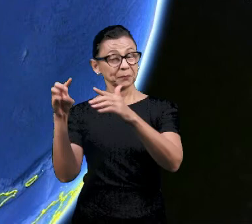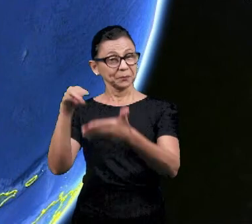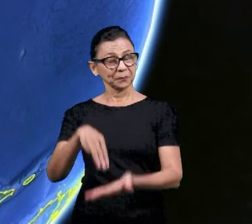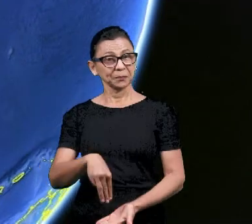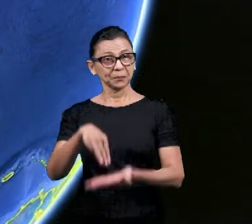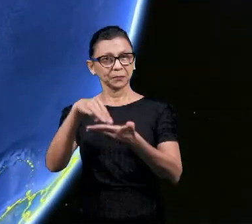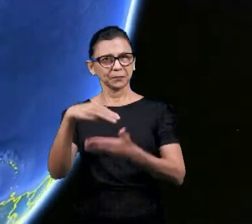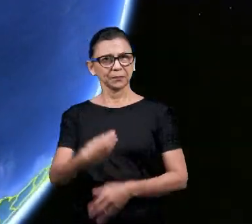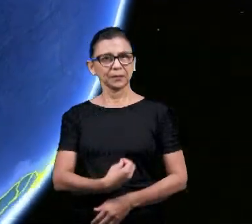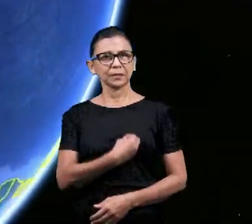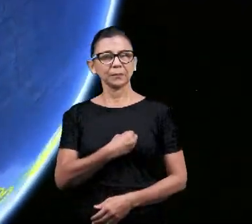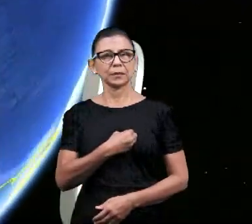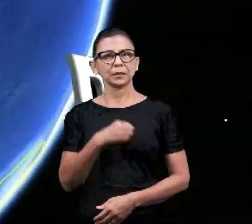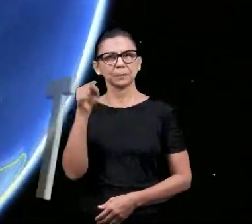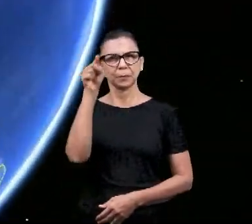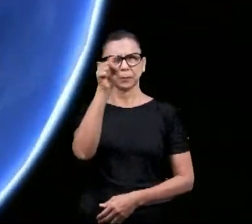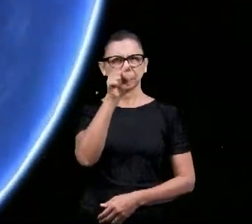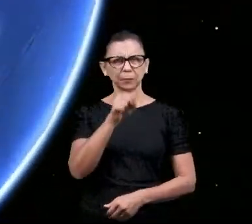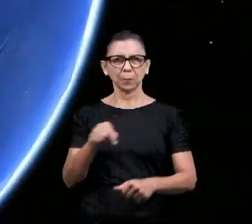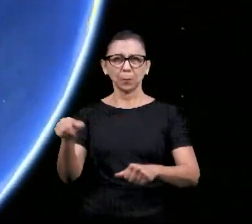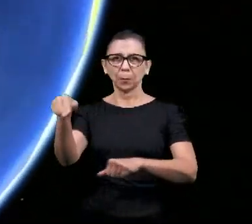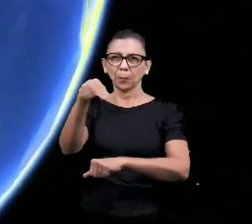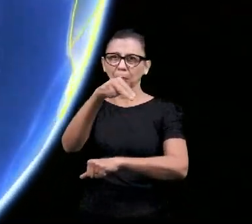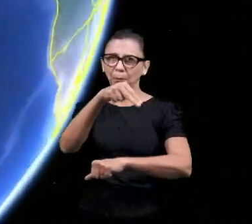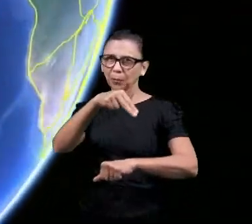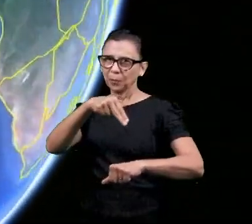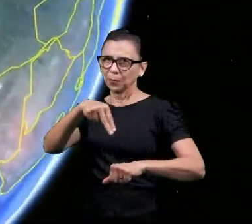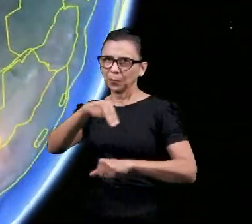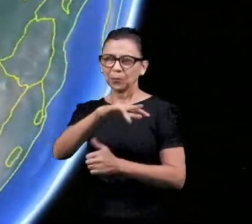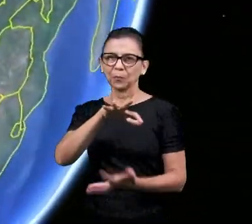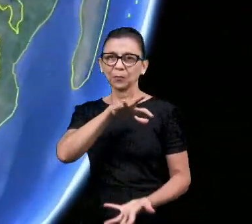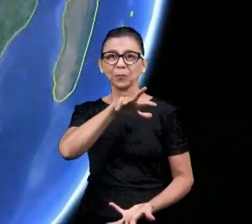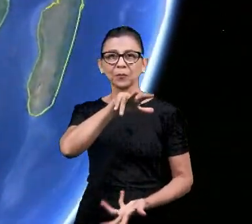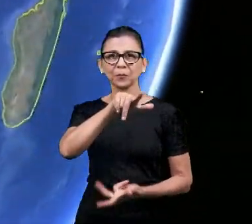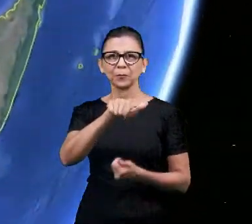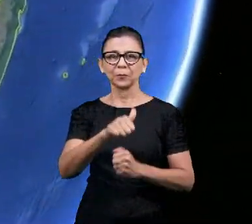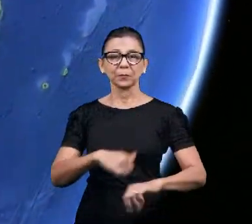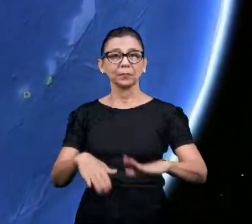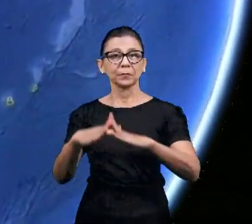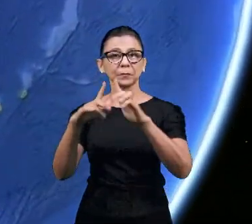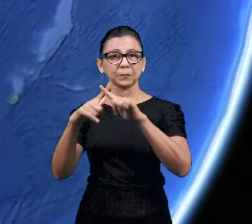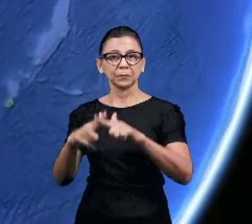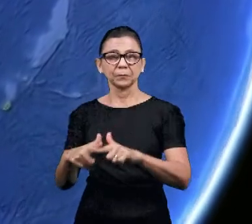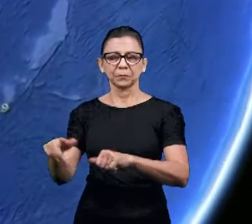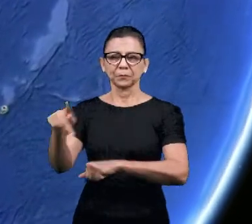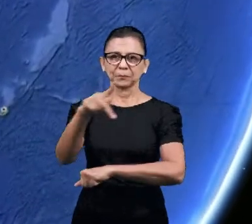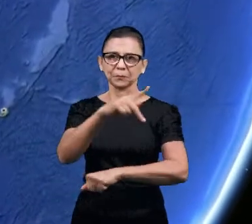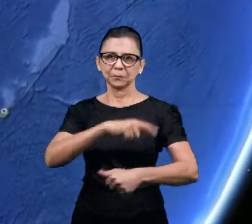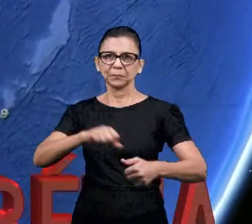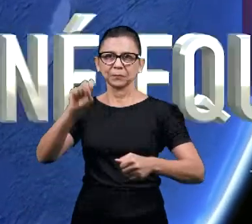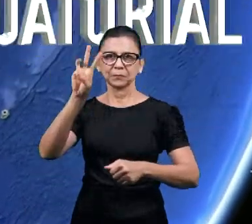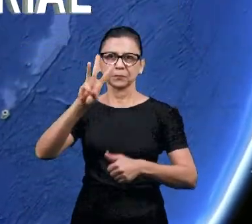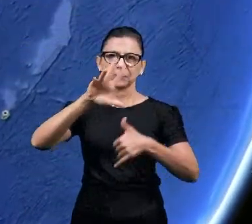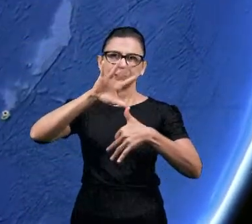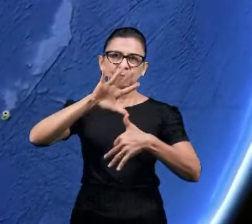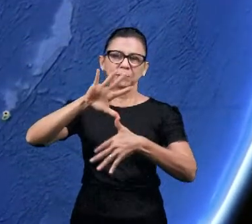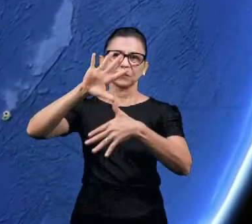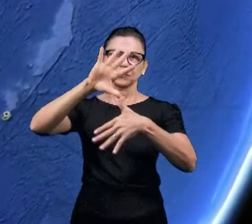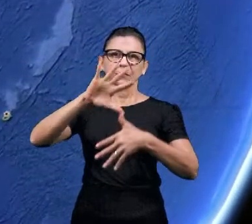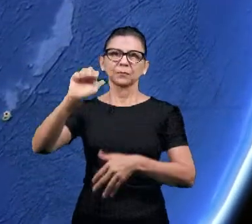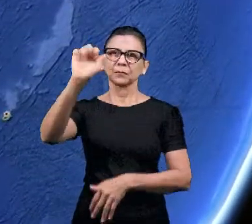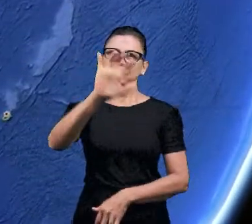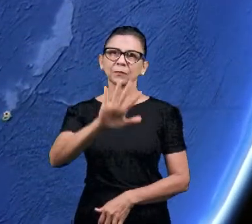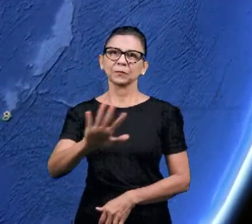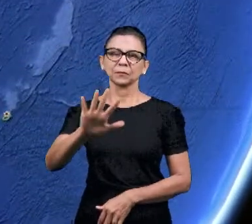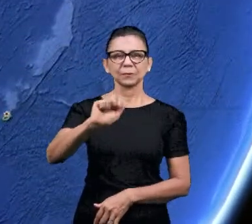L'Église chrétienne Maranatha est présente dans des nations de tous les continents de la planète. Les églises des pays dans les trois Amériques,